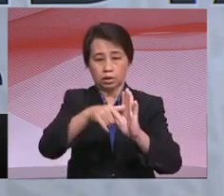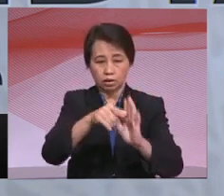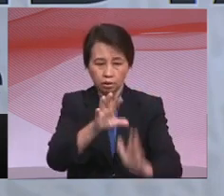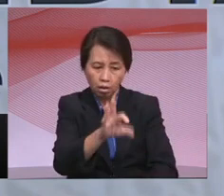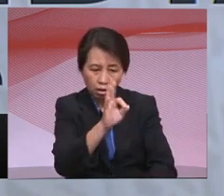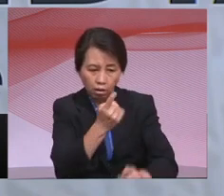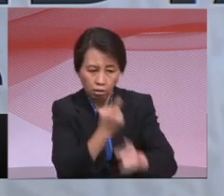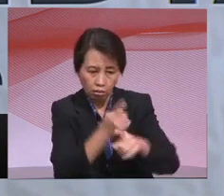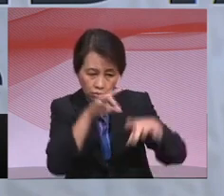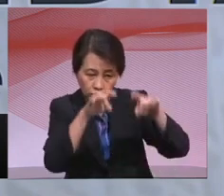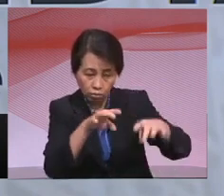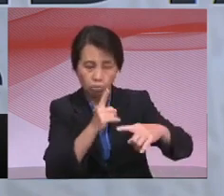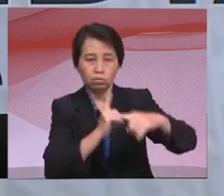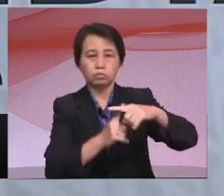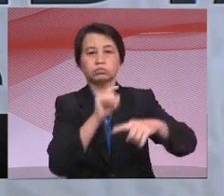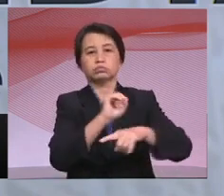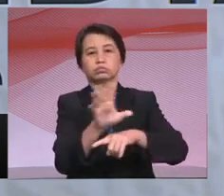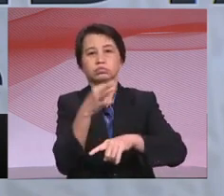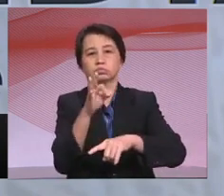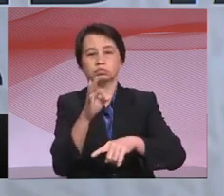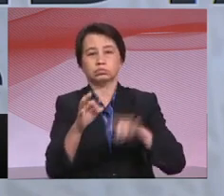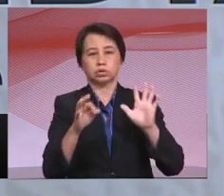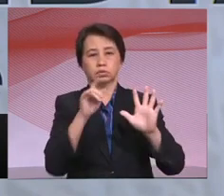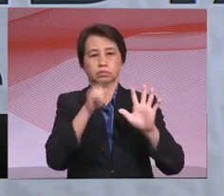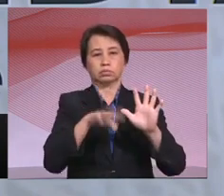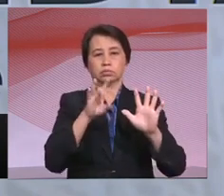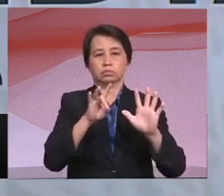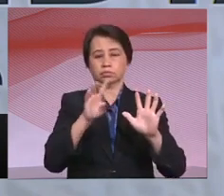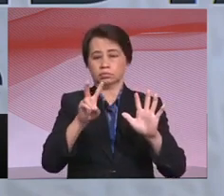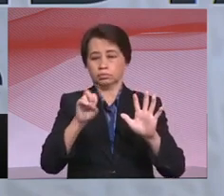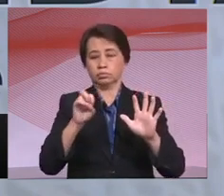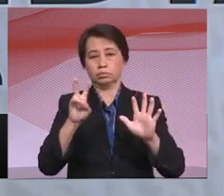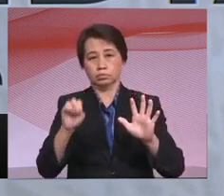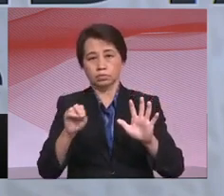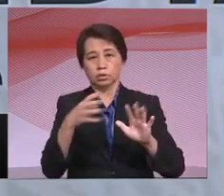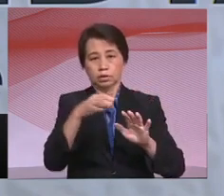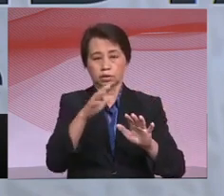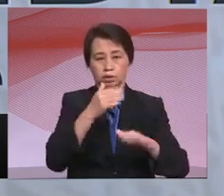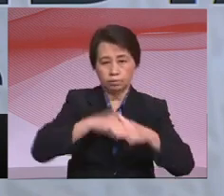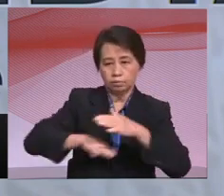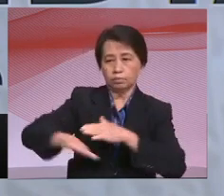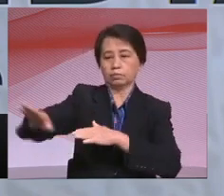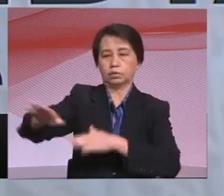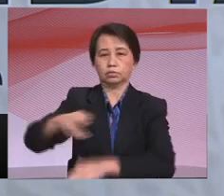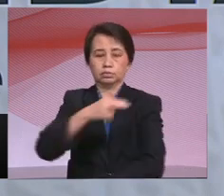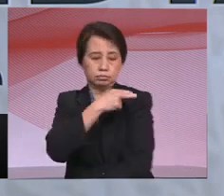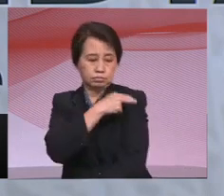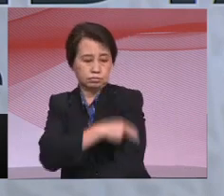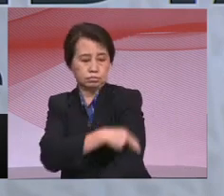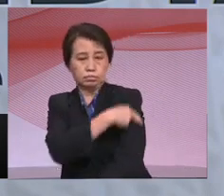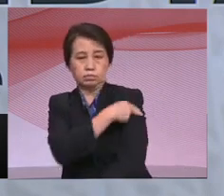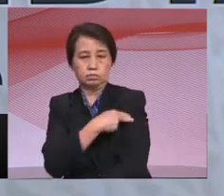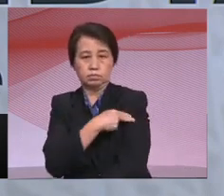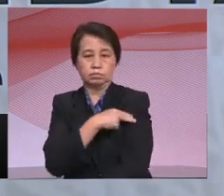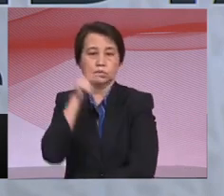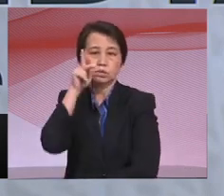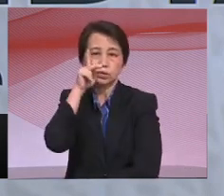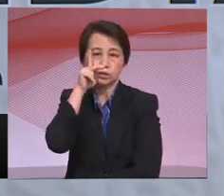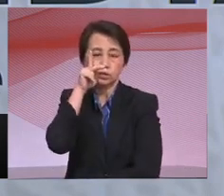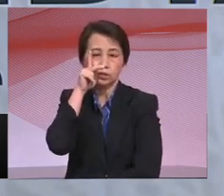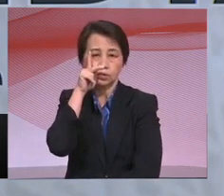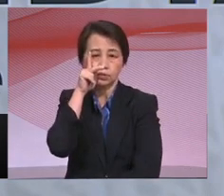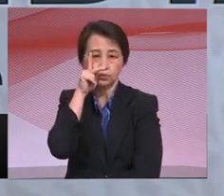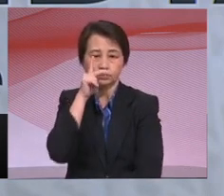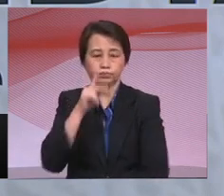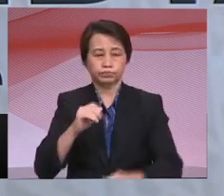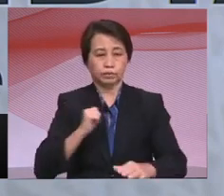dikesan positif COVID-19 pada 5 Ogos 2020 dan telah dimasukkan ke Hospital Sultanah Bayah Kedah.